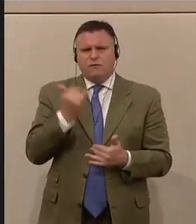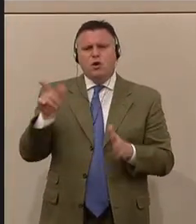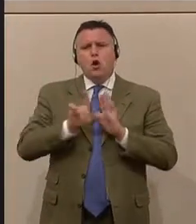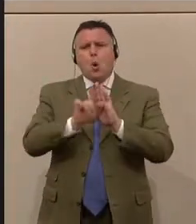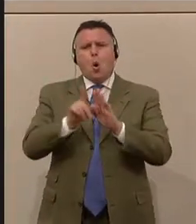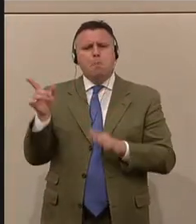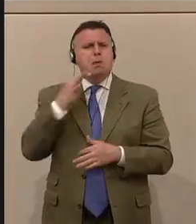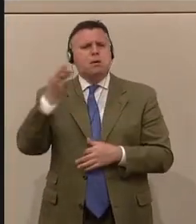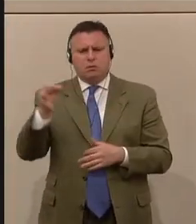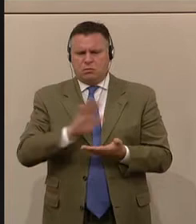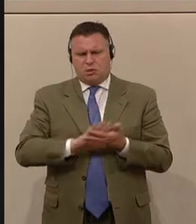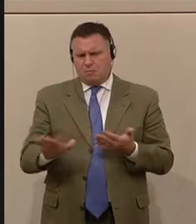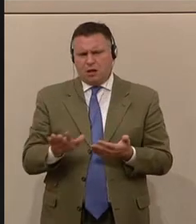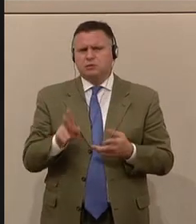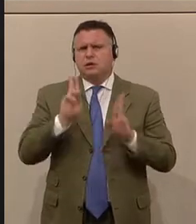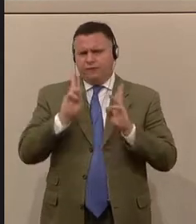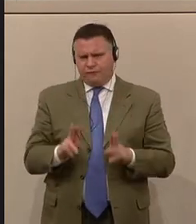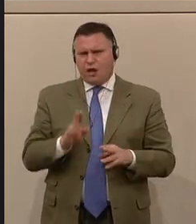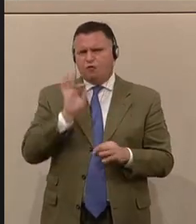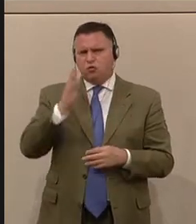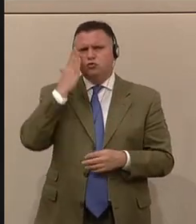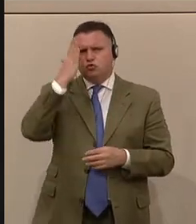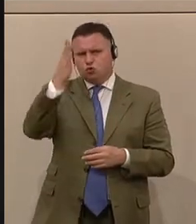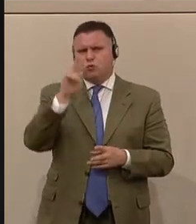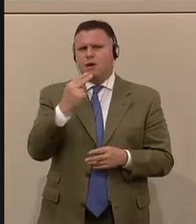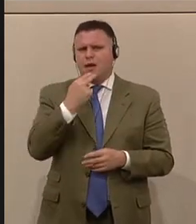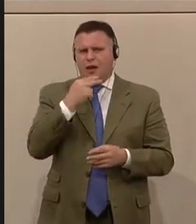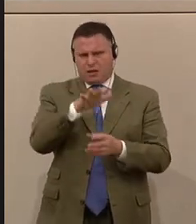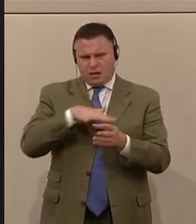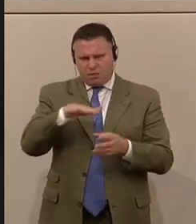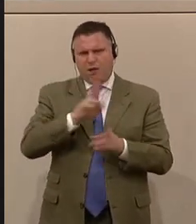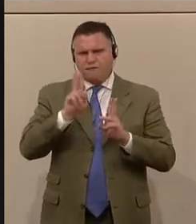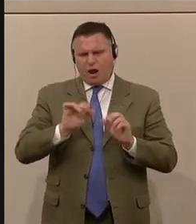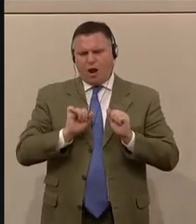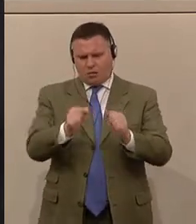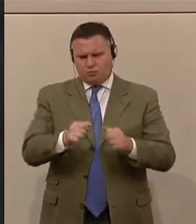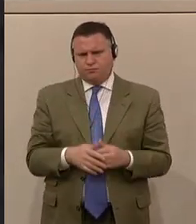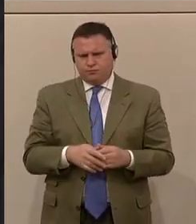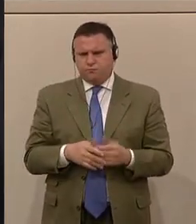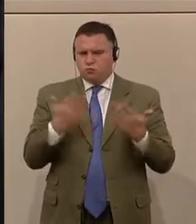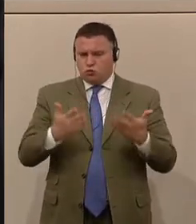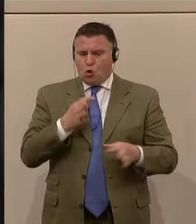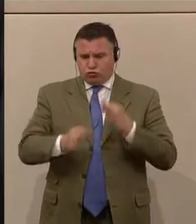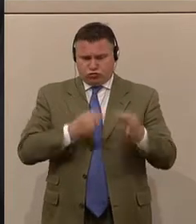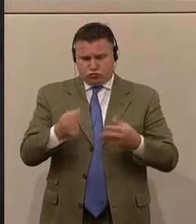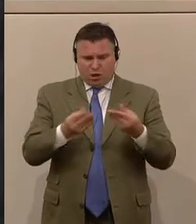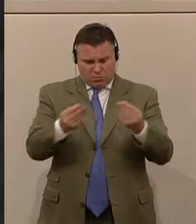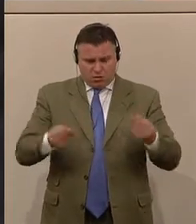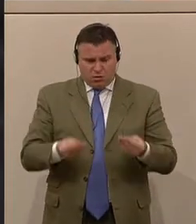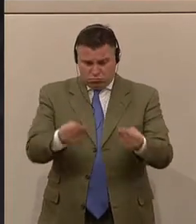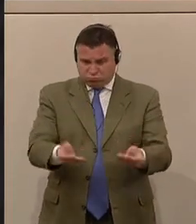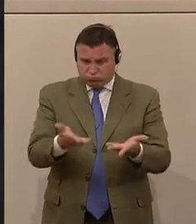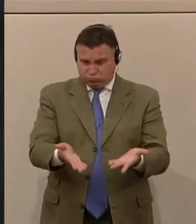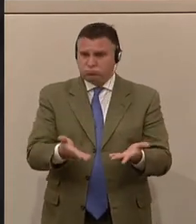Lobbys unterworfen hat, sondern dass sie sich für die Zukunft, vor allem auch im Energiesektor, eingesetzt hat. Die vorliegende Strategie, insbesondere